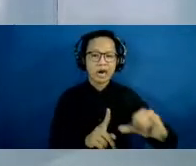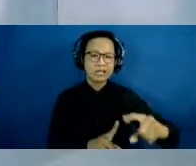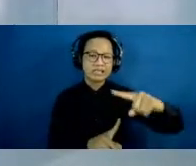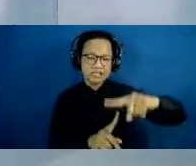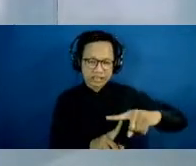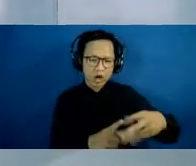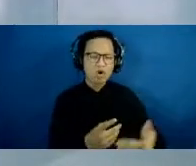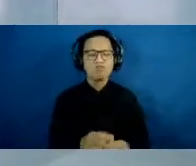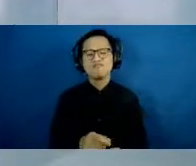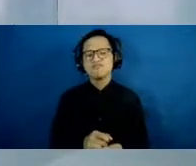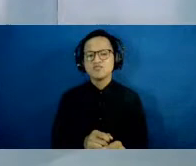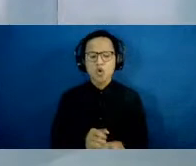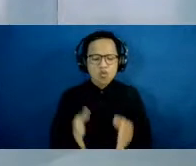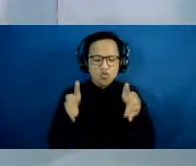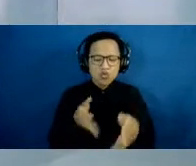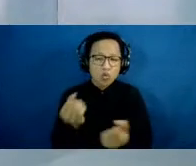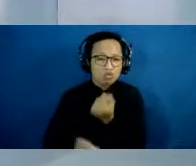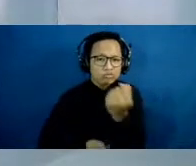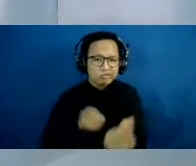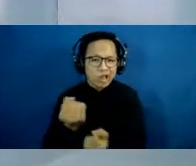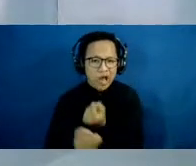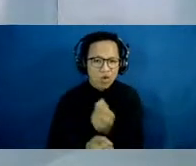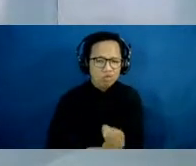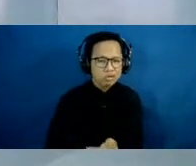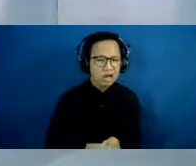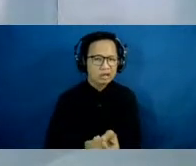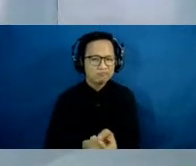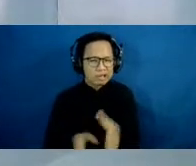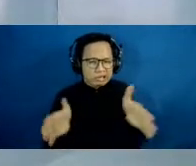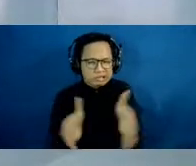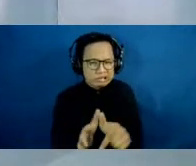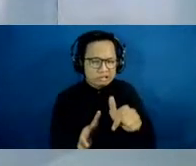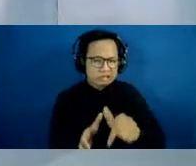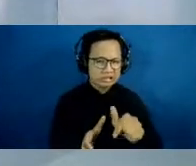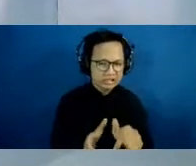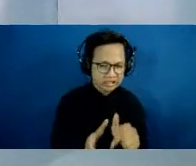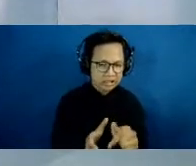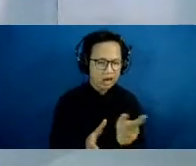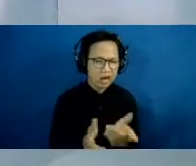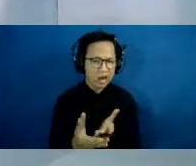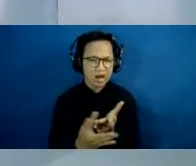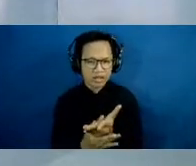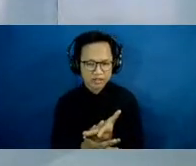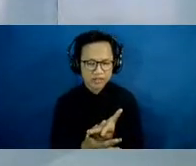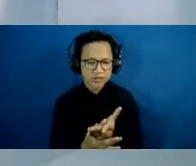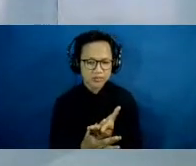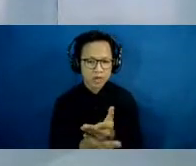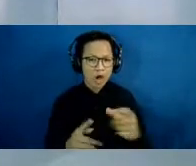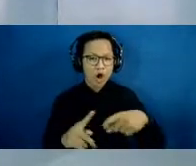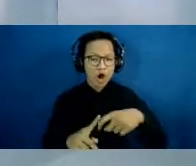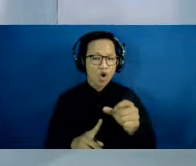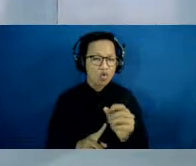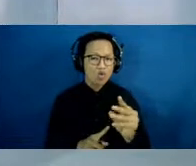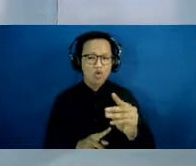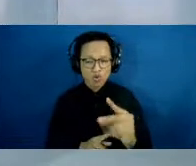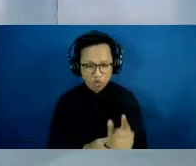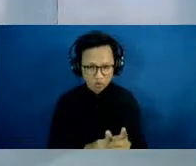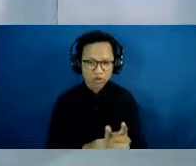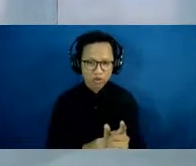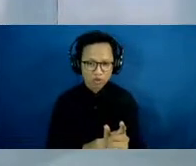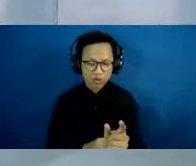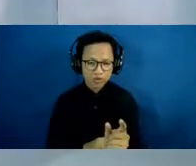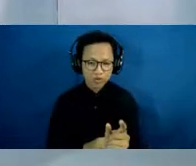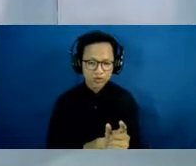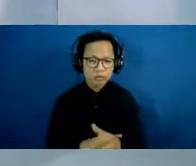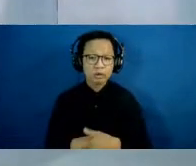untuk usaha-usaha kecil, nanti bisa mengakses seperti halnya contoh kredit usaha rakyat atau KUR. Atau juga saat ini